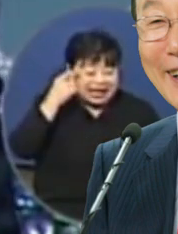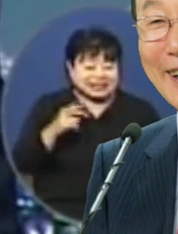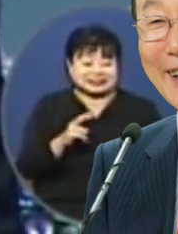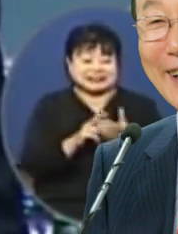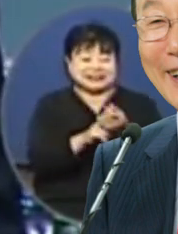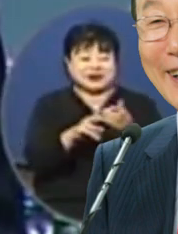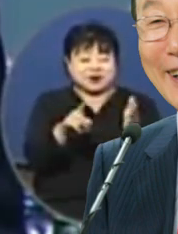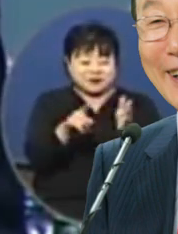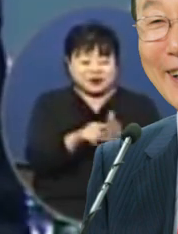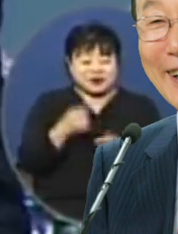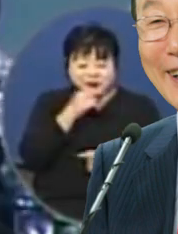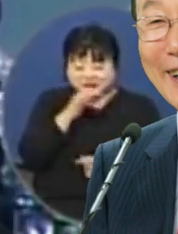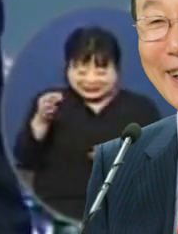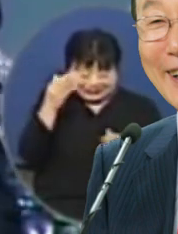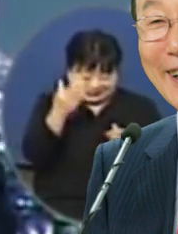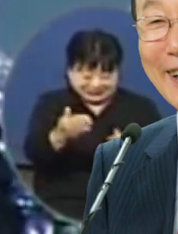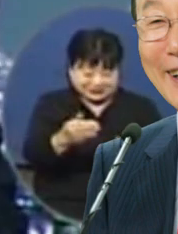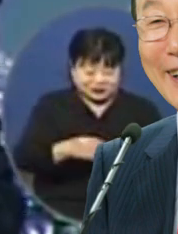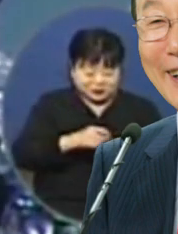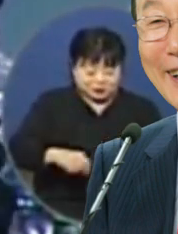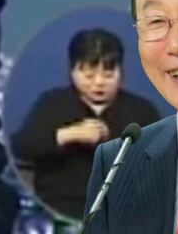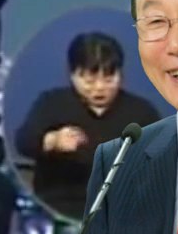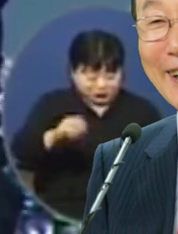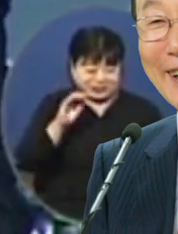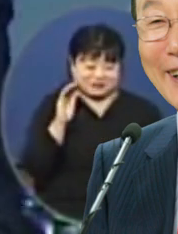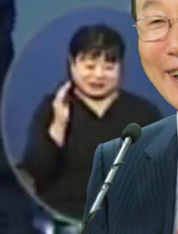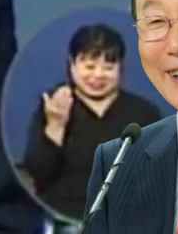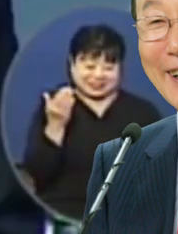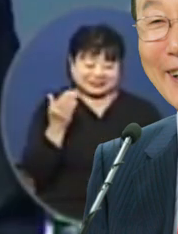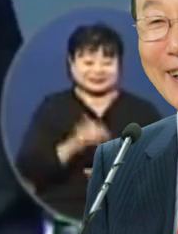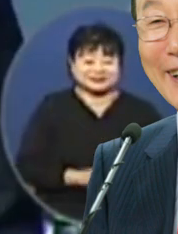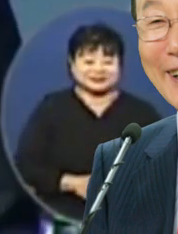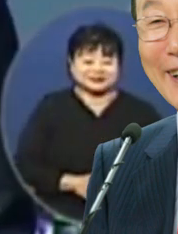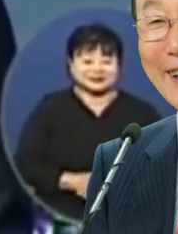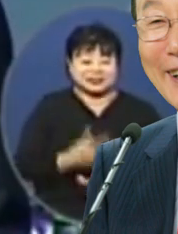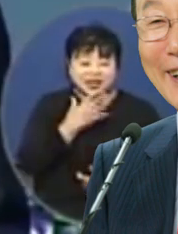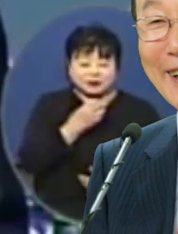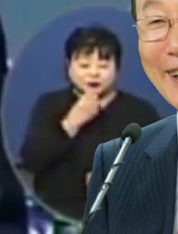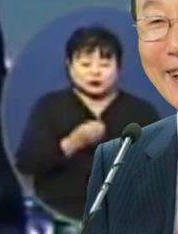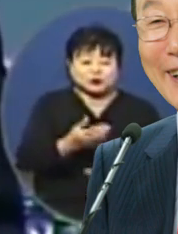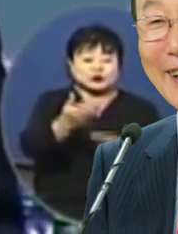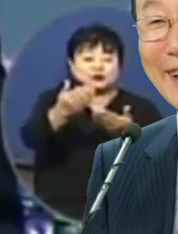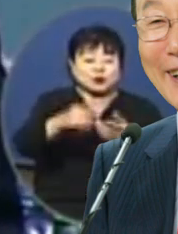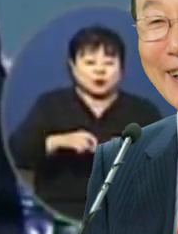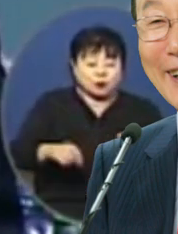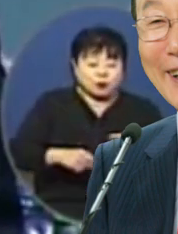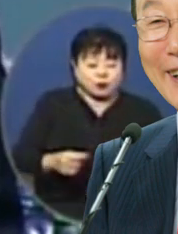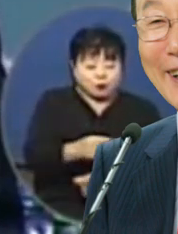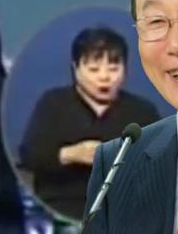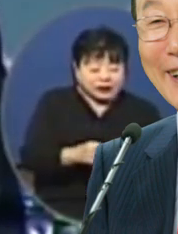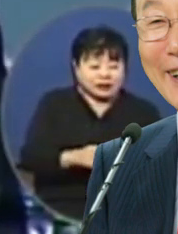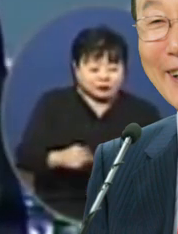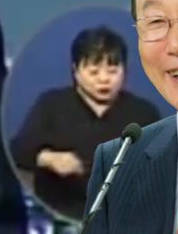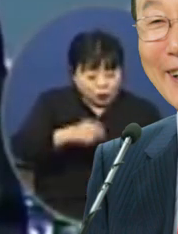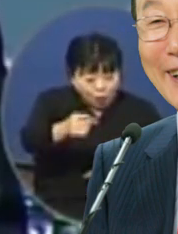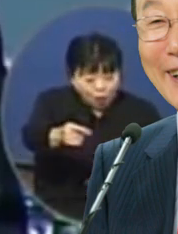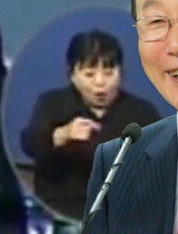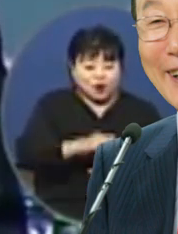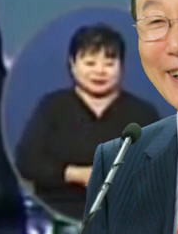기적을 믿고 입으로 시인하면 보따리를 풀어적인 것입니다. 아브라함에 준 축복의 보따리를 여러분